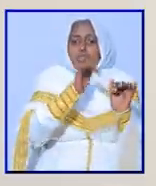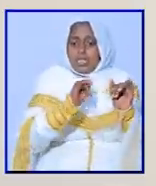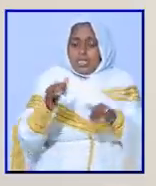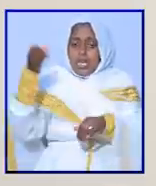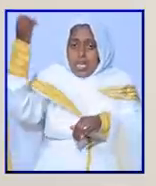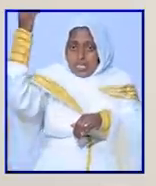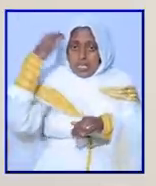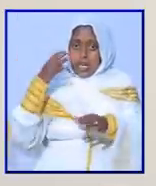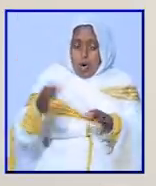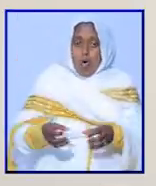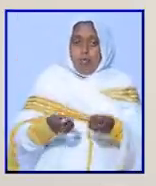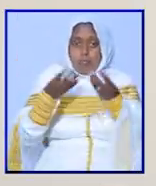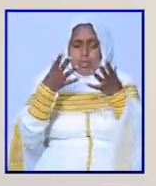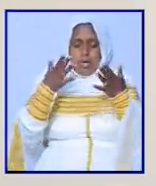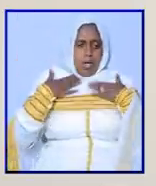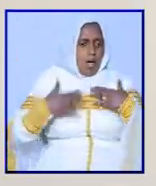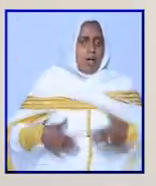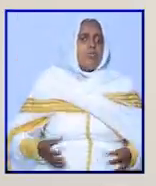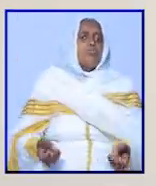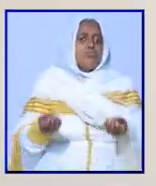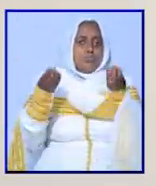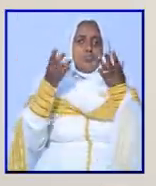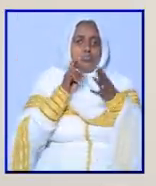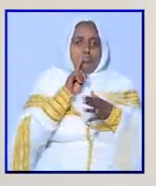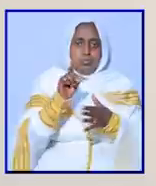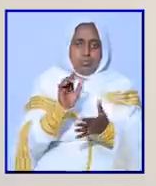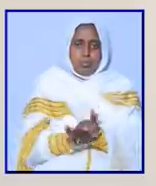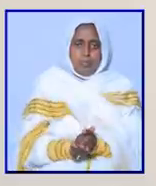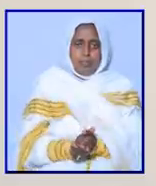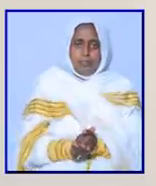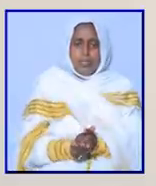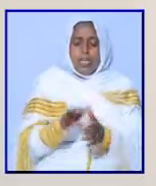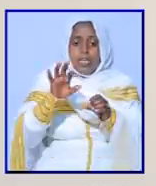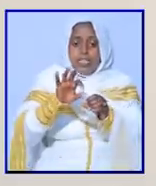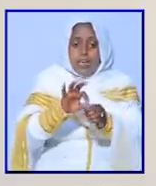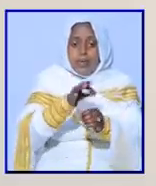እንደ ሀብቱ እንደ ጸጋው ብዛት አካሉም ብዙ ነው።